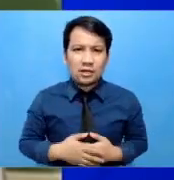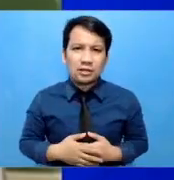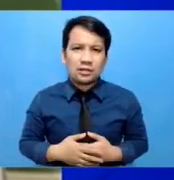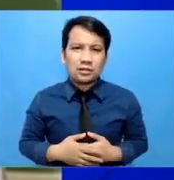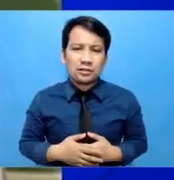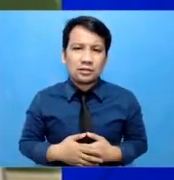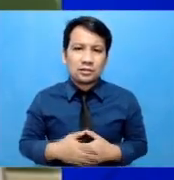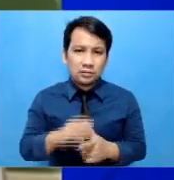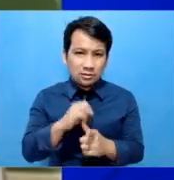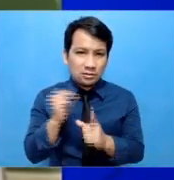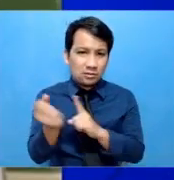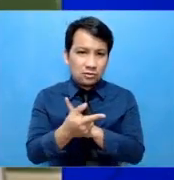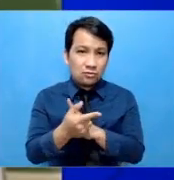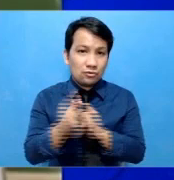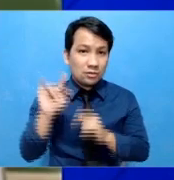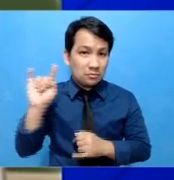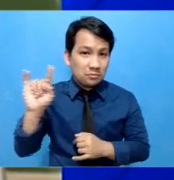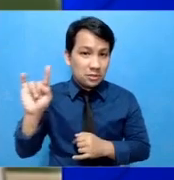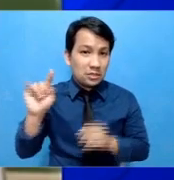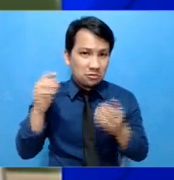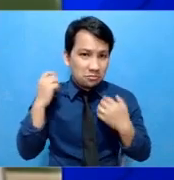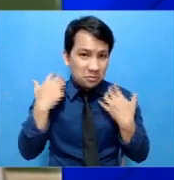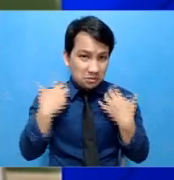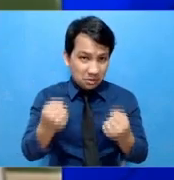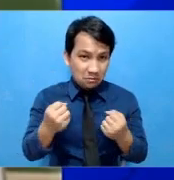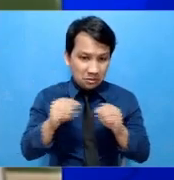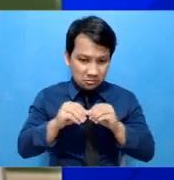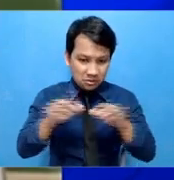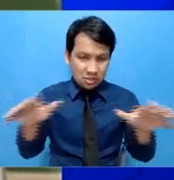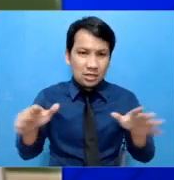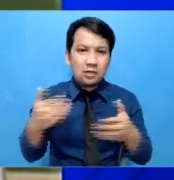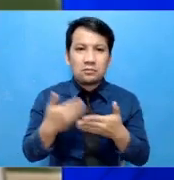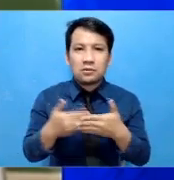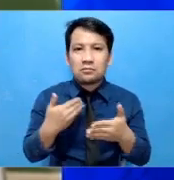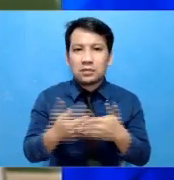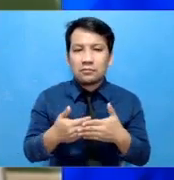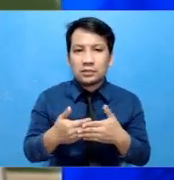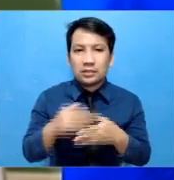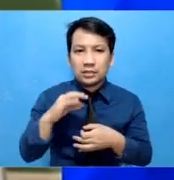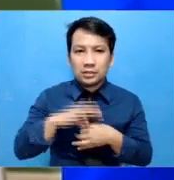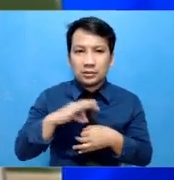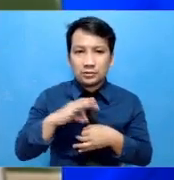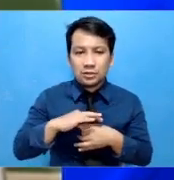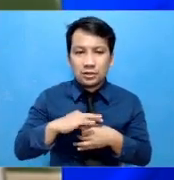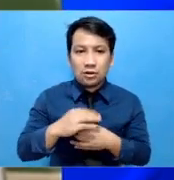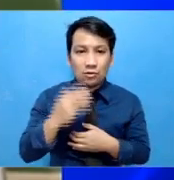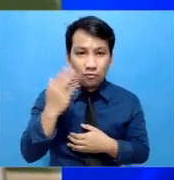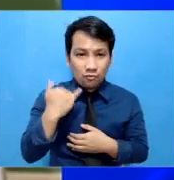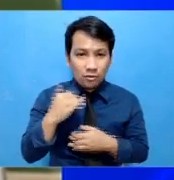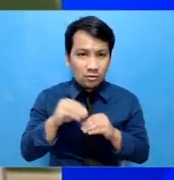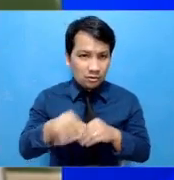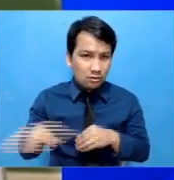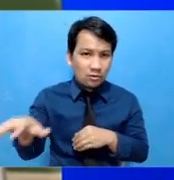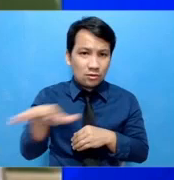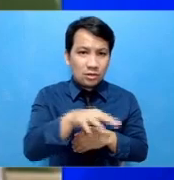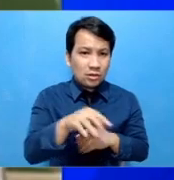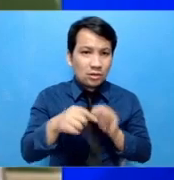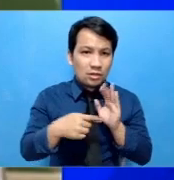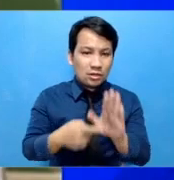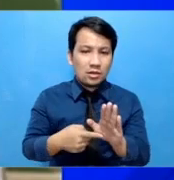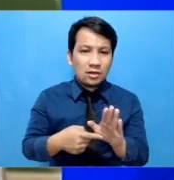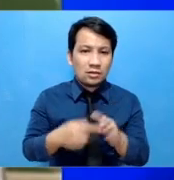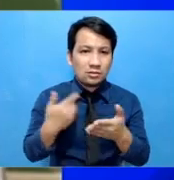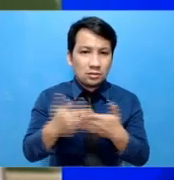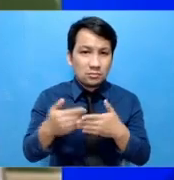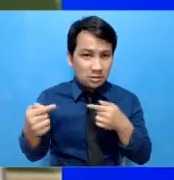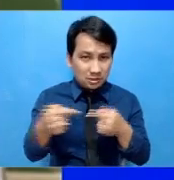ko pinalalakas ko habang papalapit tayo sa darating na eleksyon, sapagkat ang alabang ang labanan